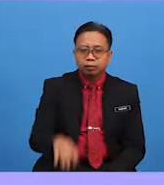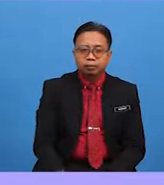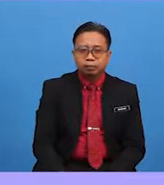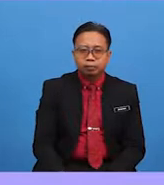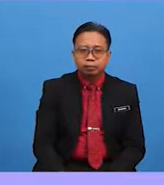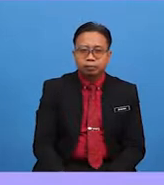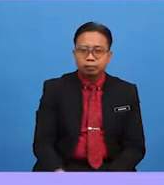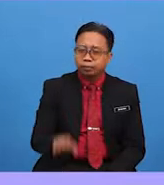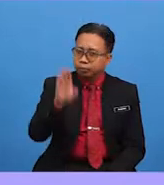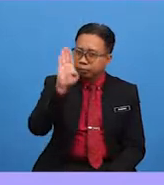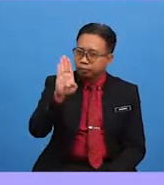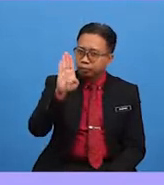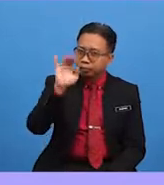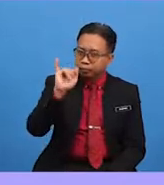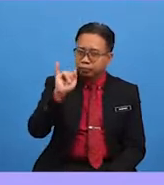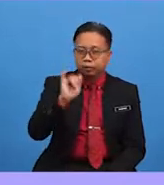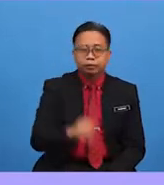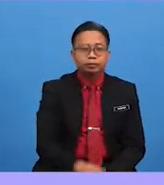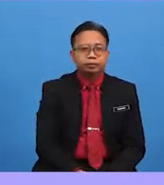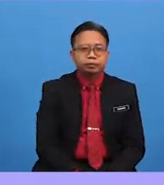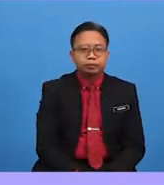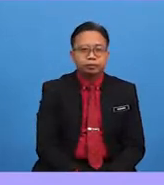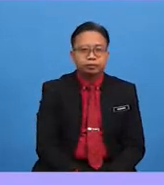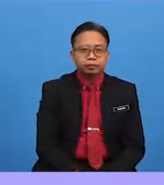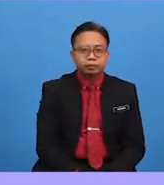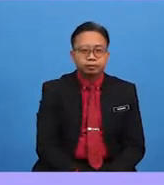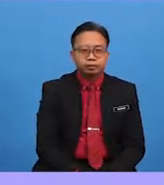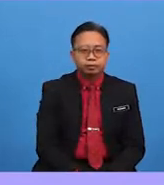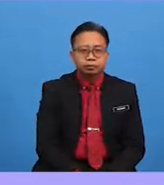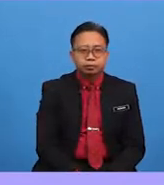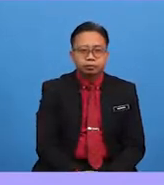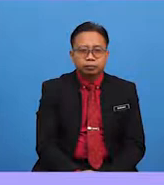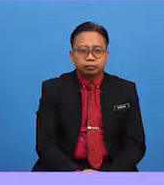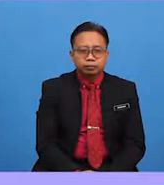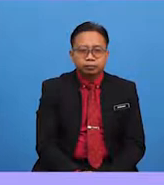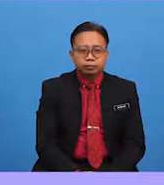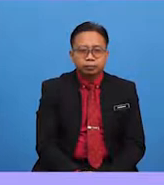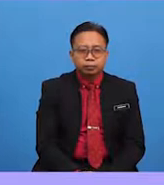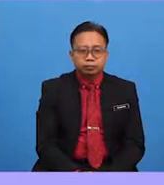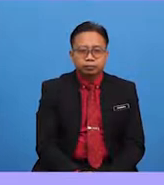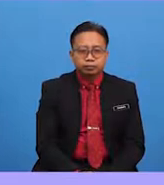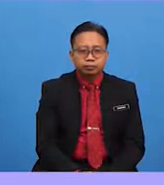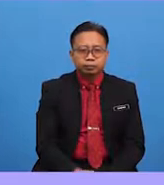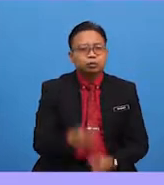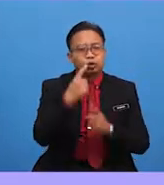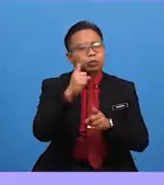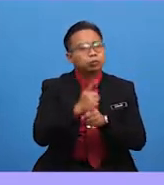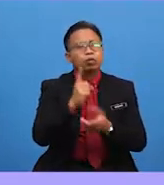Sem lang bi. Murid-murid, apa jawapan yang betul?